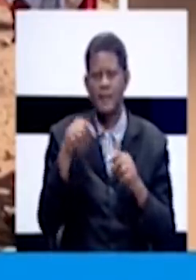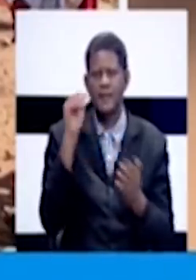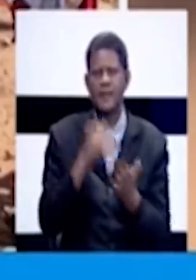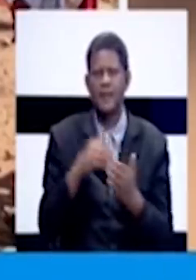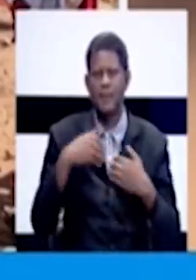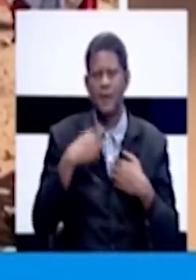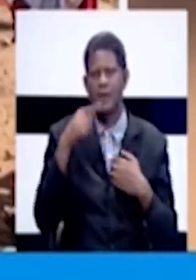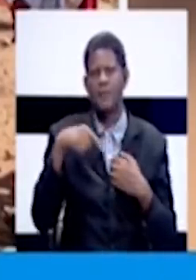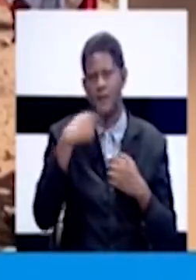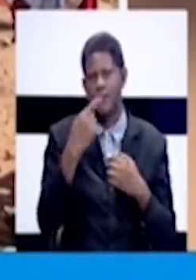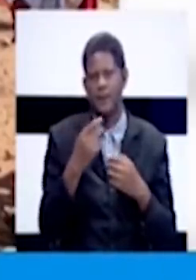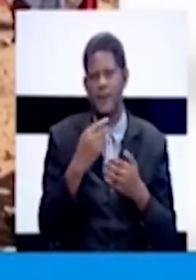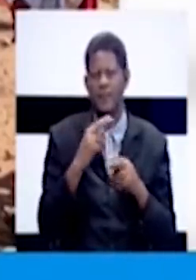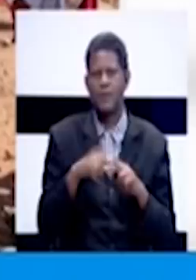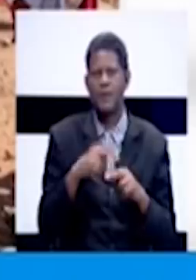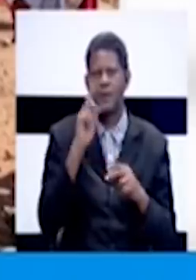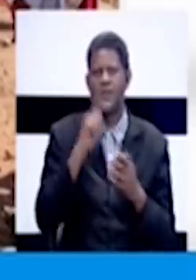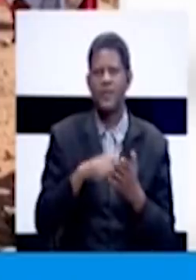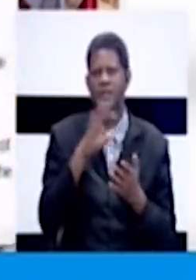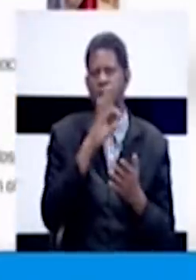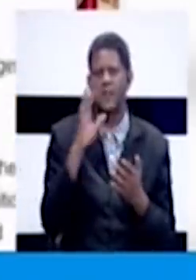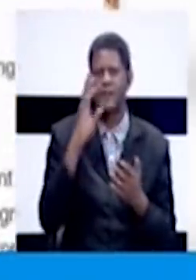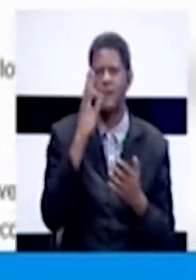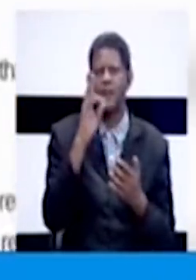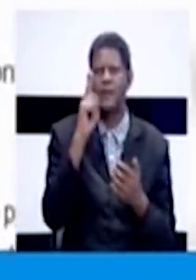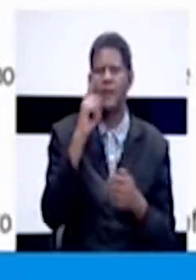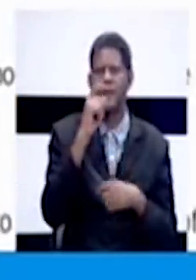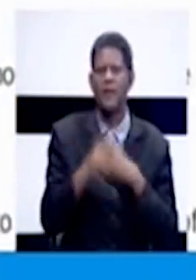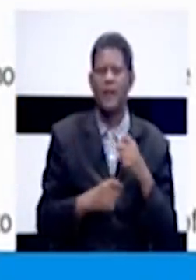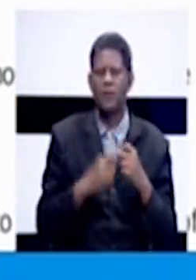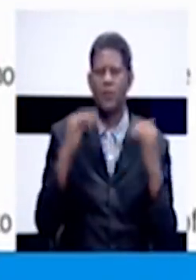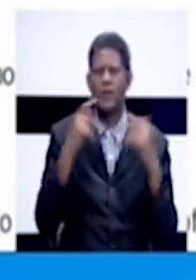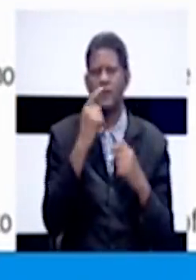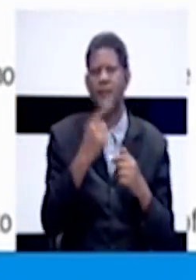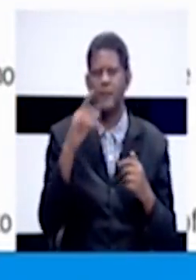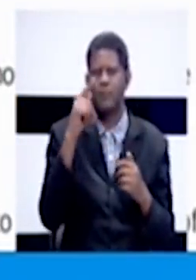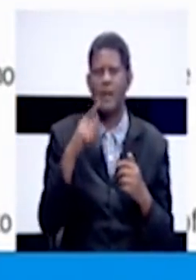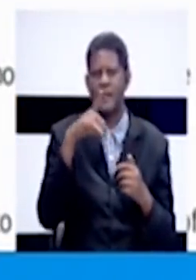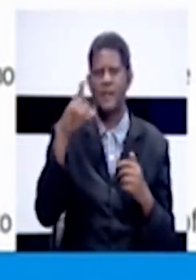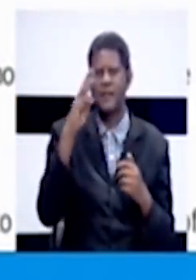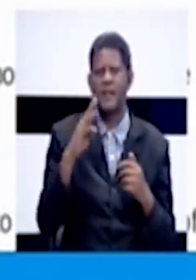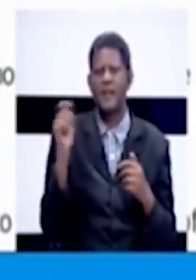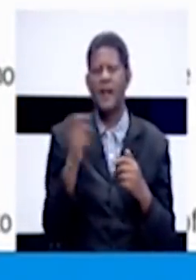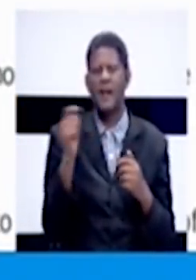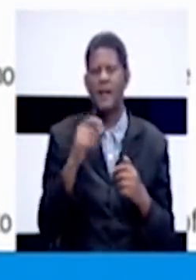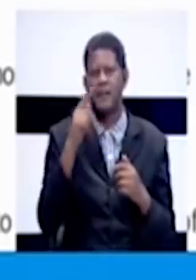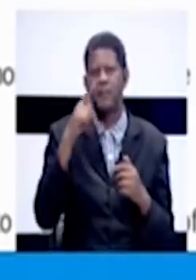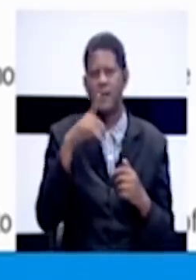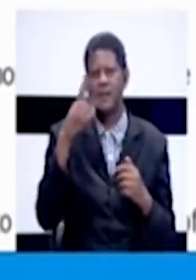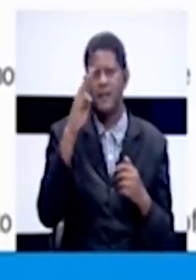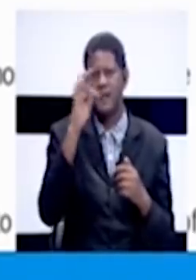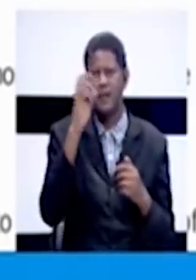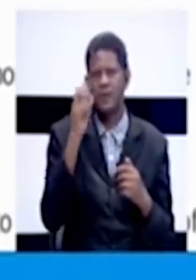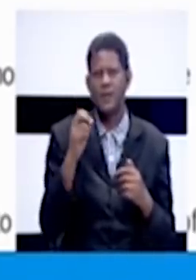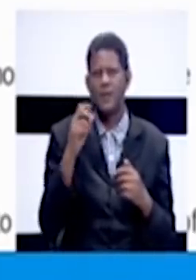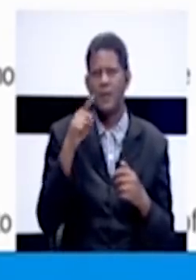ዝስዕብ ኣቐሚጥዎሎም ኣብ 1971 ዓ ም ኩናት ሕድሕድ ፓኪስታን ዓሌት ቤንጋሊ ዝኾኑ ፓኪስታናውያን ካብቶም